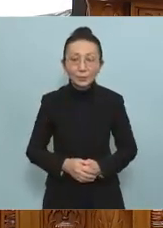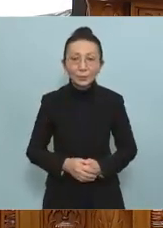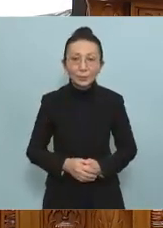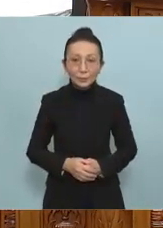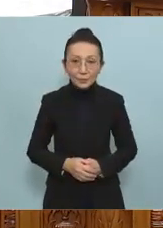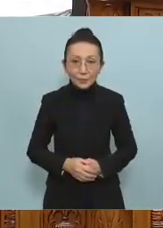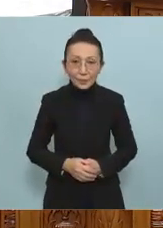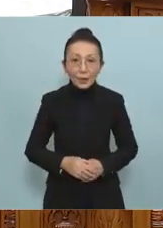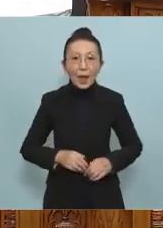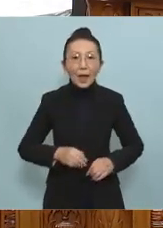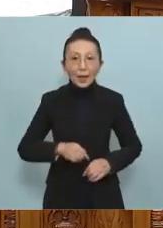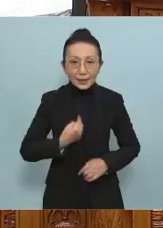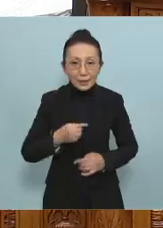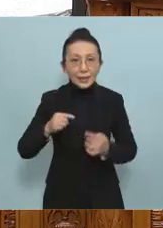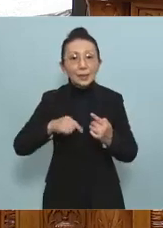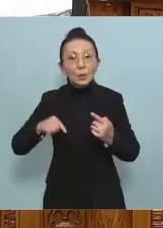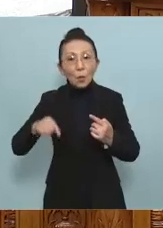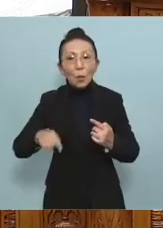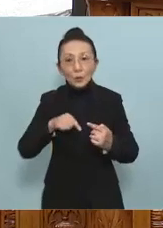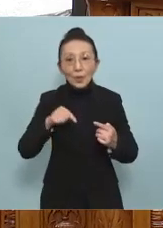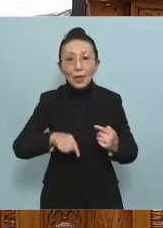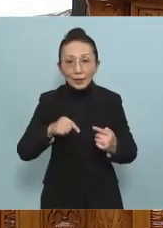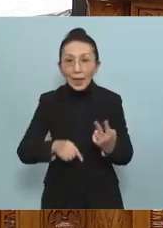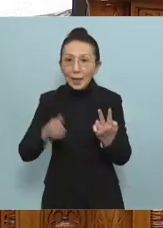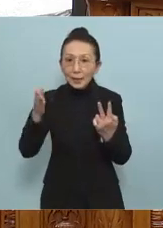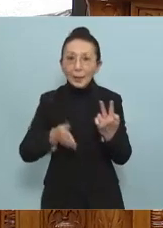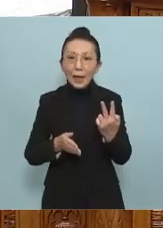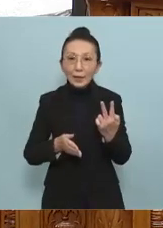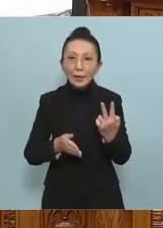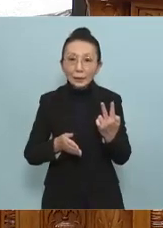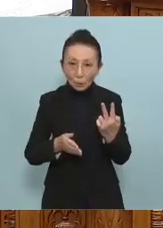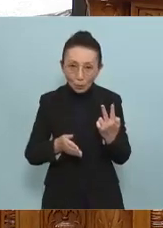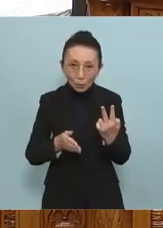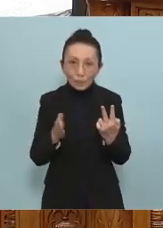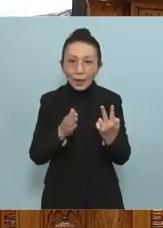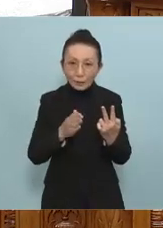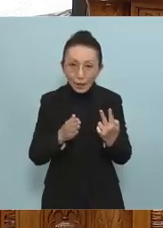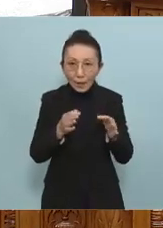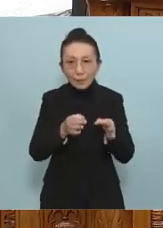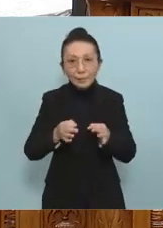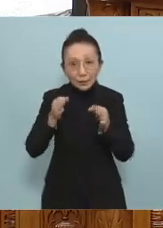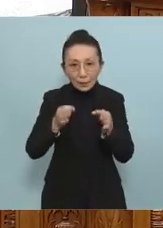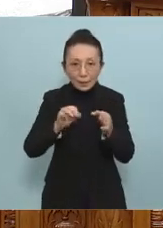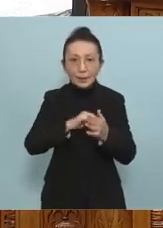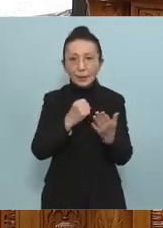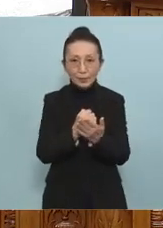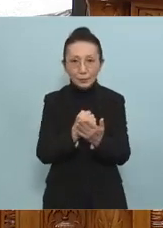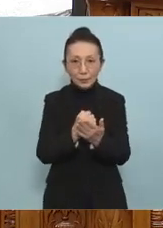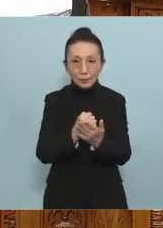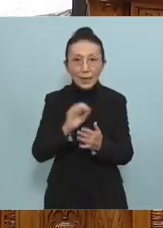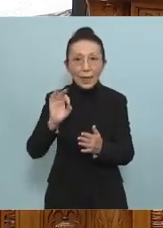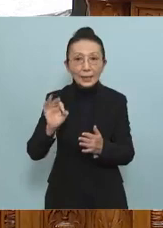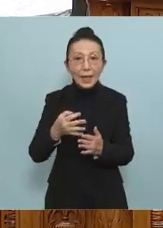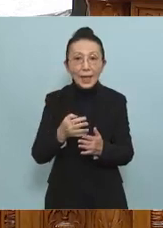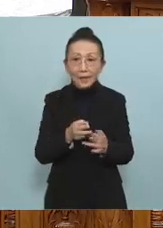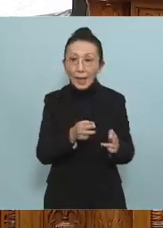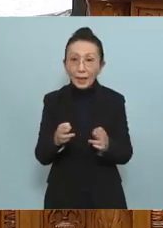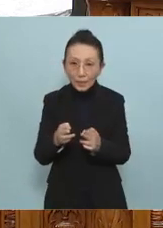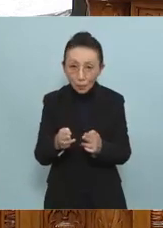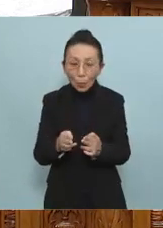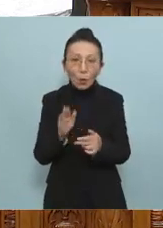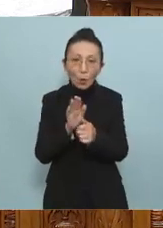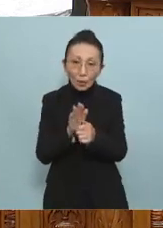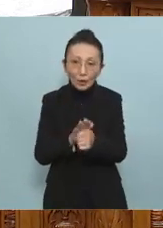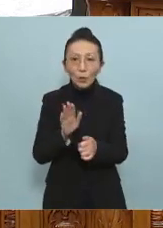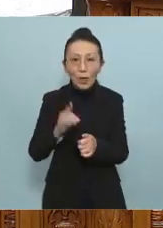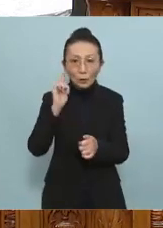で 2% 程度の賃上げを達成してきており、税制も寄与してきたものであると考え